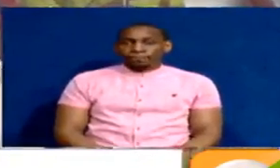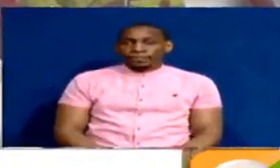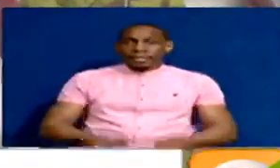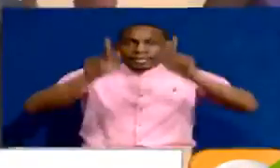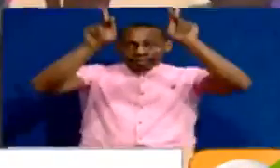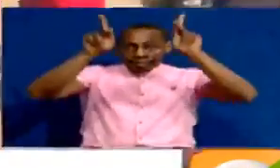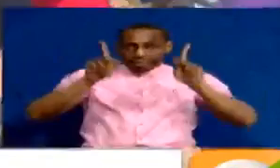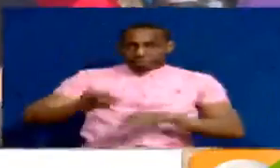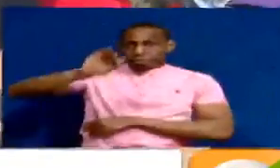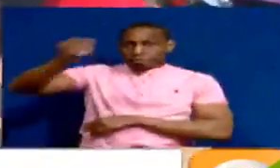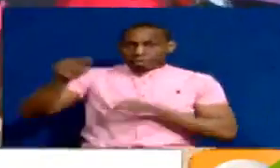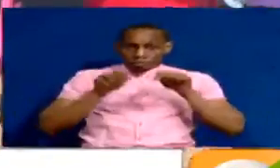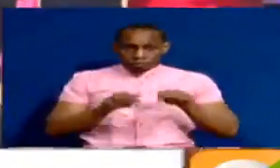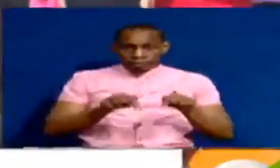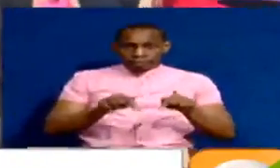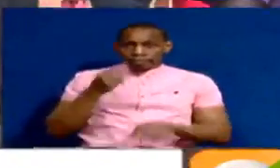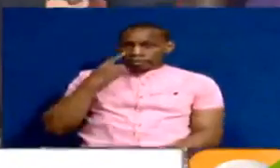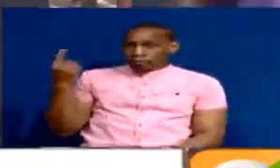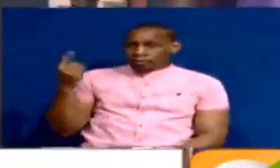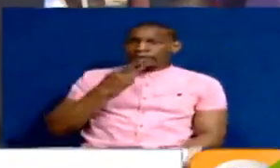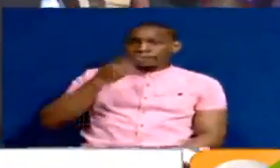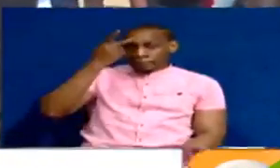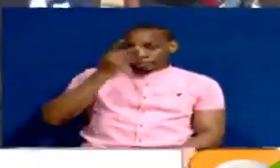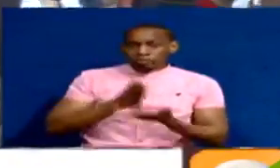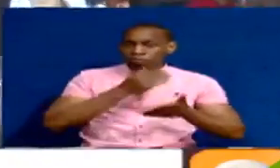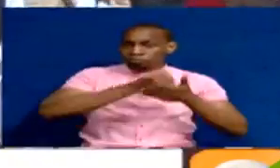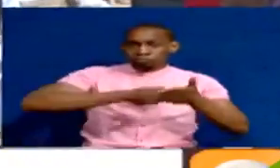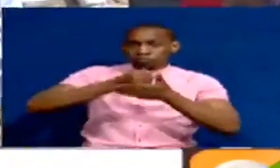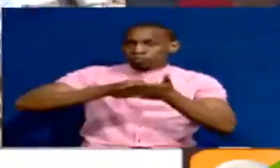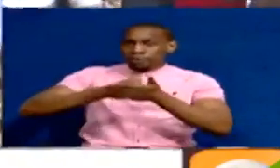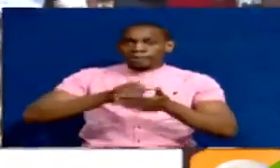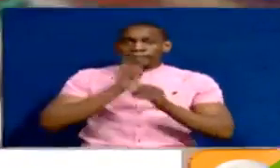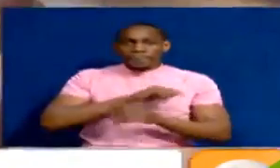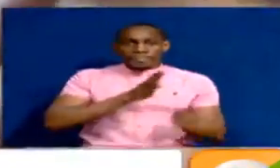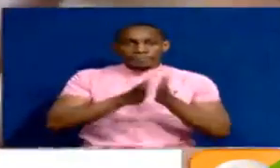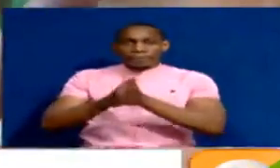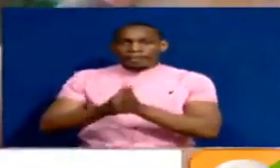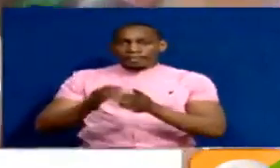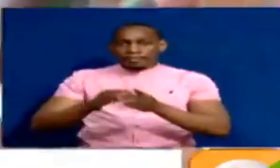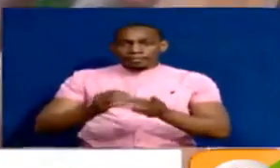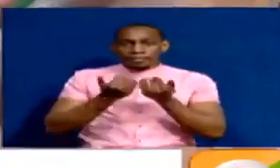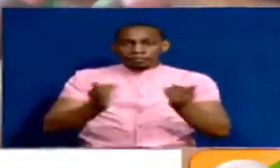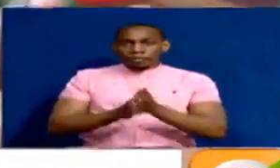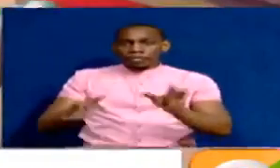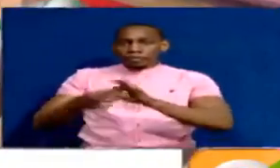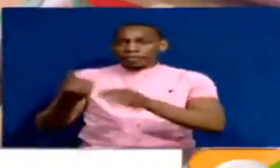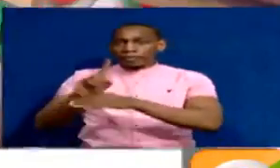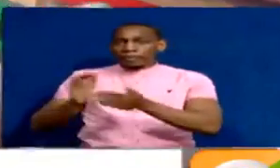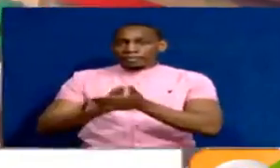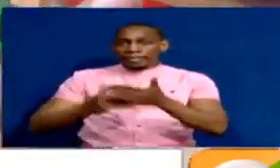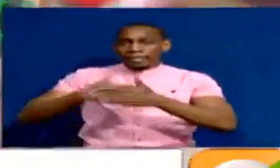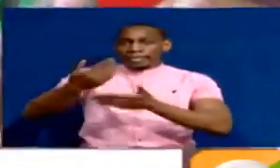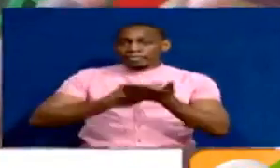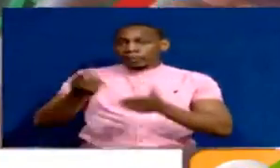Jijini Kisumu hii leo, wazazi wakijizatiti kufanikisha mipango ya wanao kuingia kidato cha kwanza